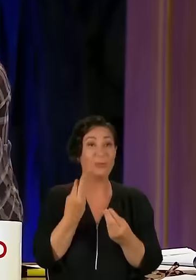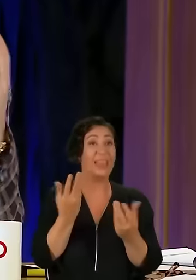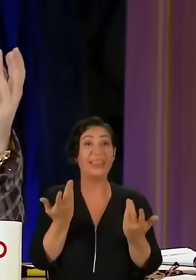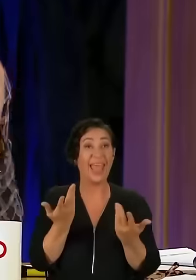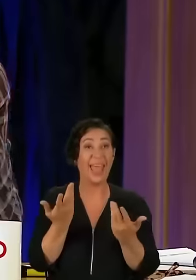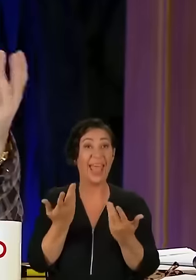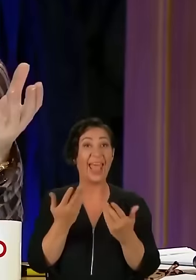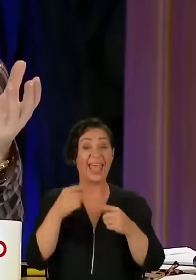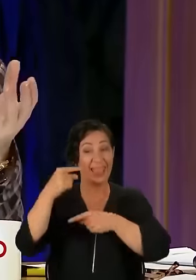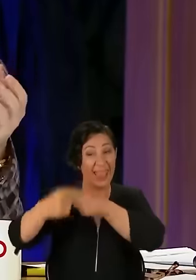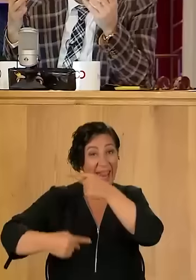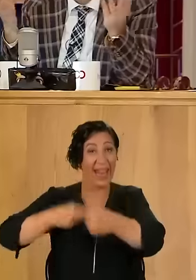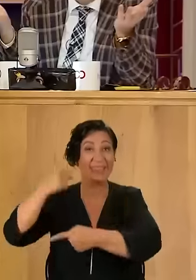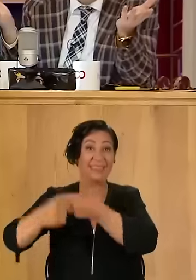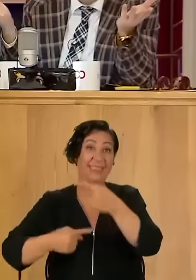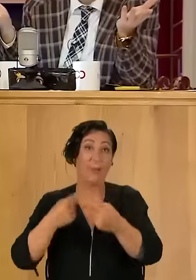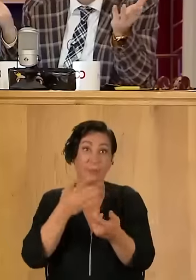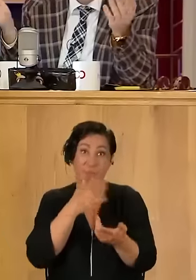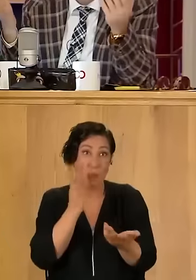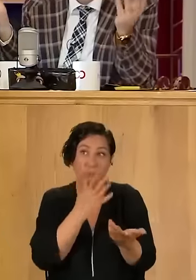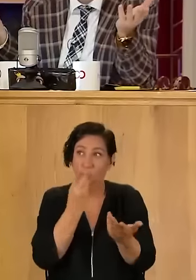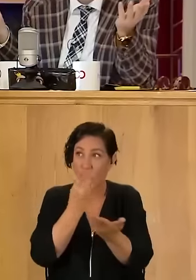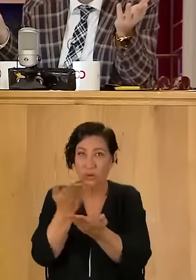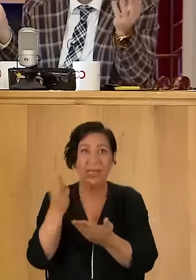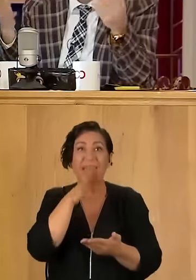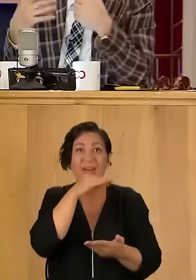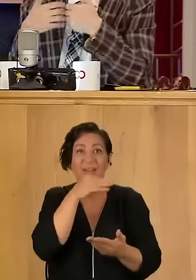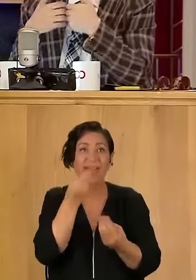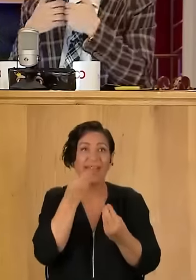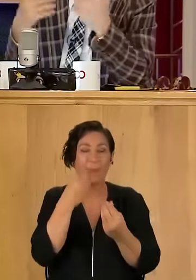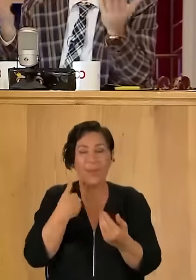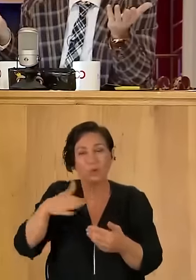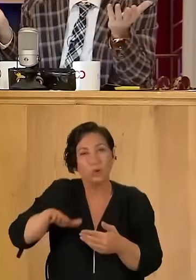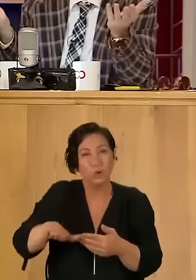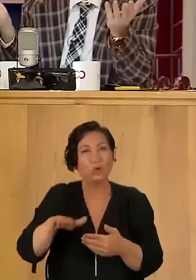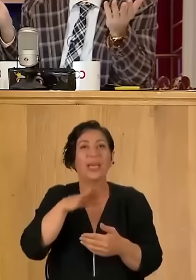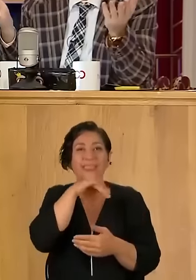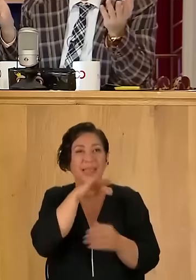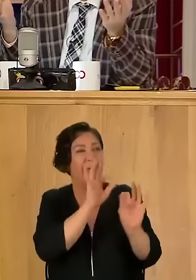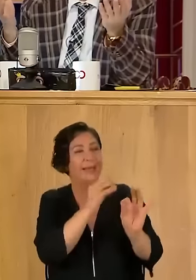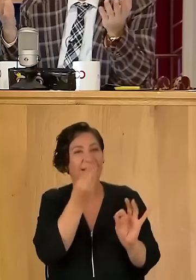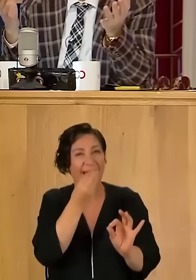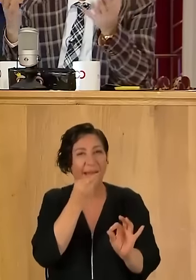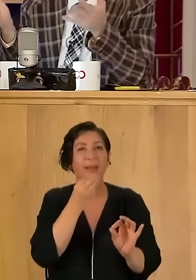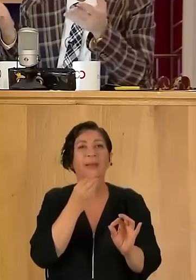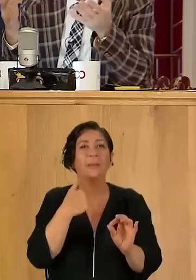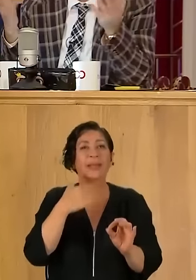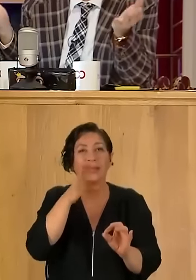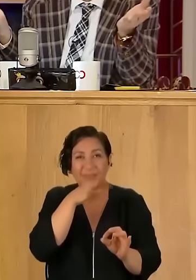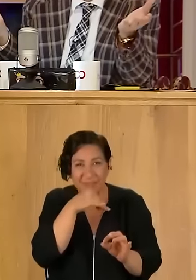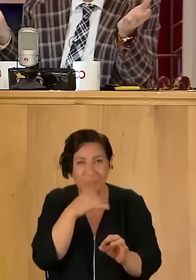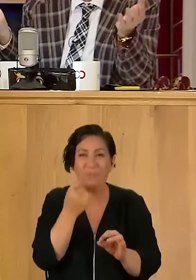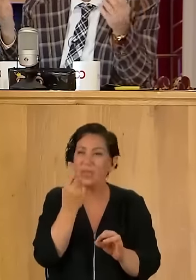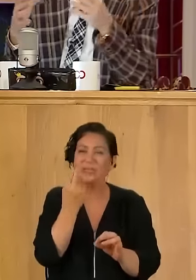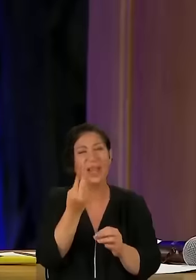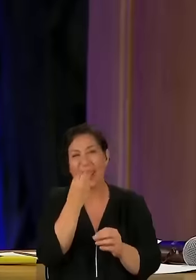tarafı çok gelenekseldir. Bilmiyorum yiyor musunuz? Yaşlılar yerdi. Ben çocukken de yaşlılar yerdi. Ben de yaşlanınca